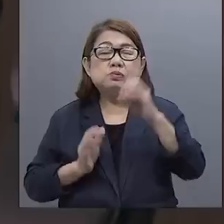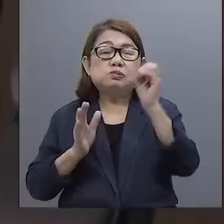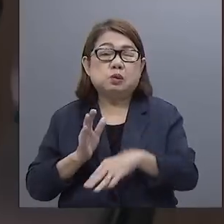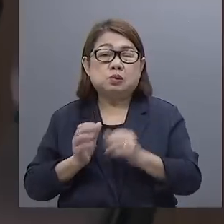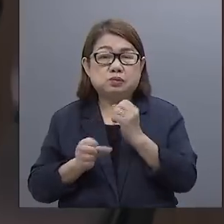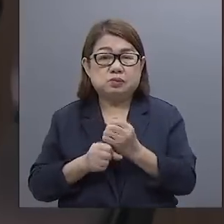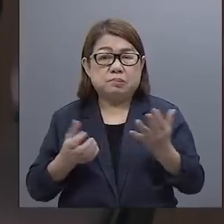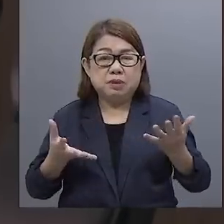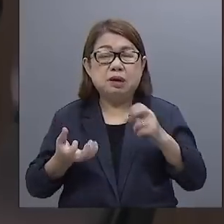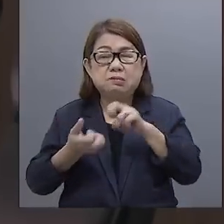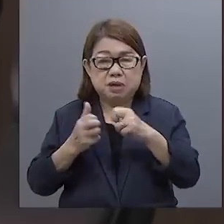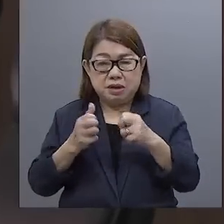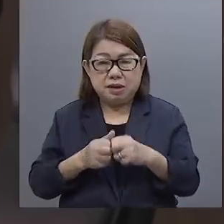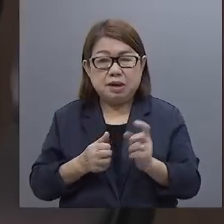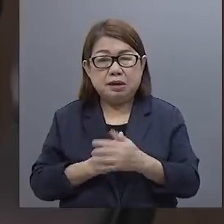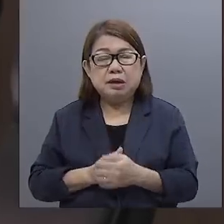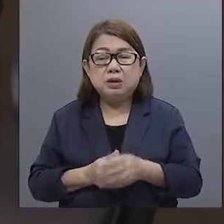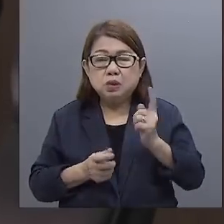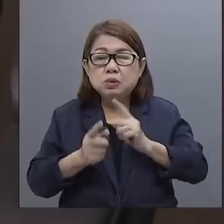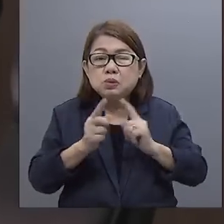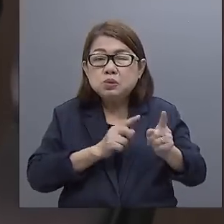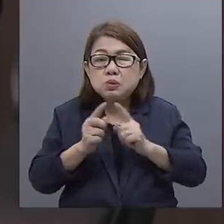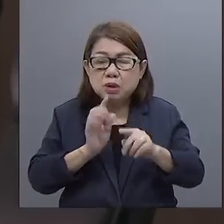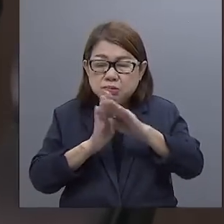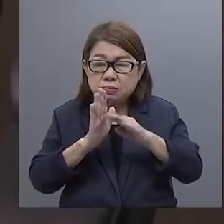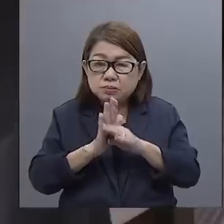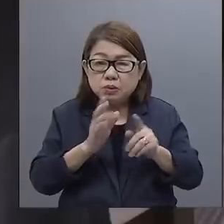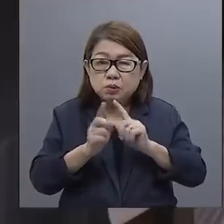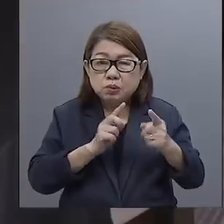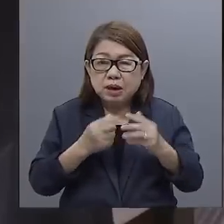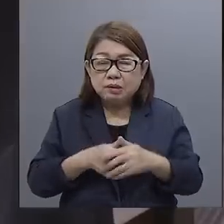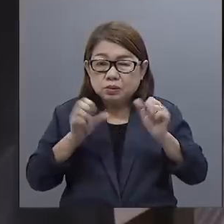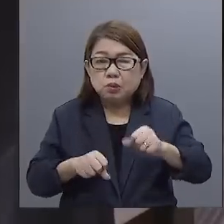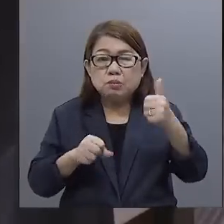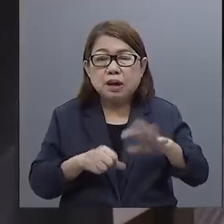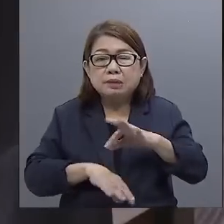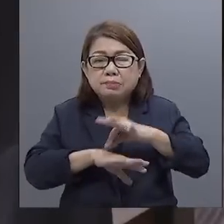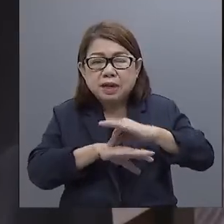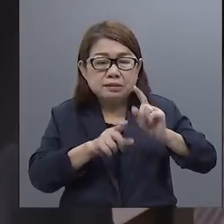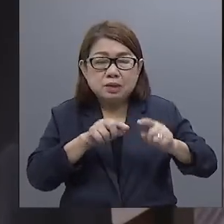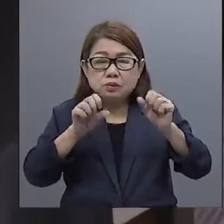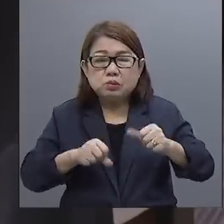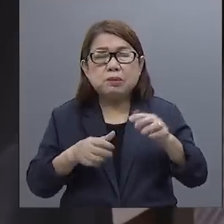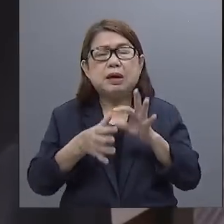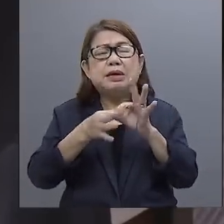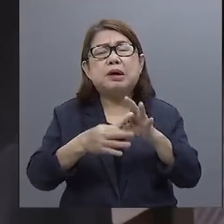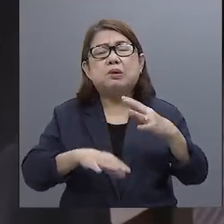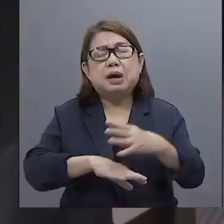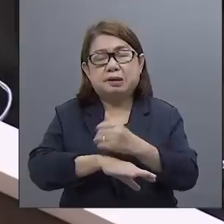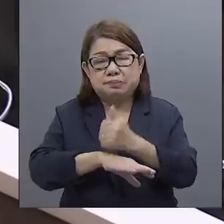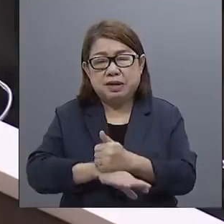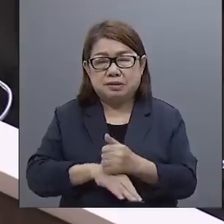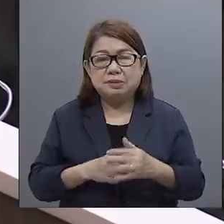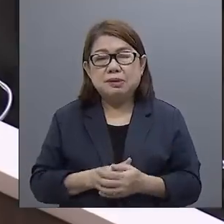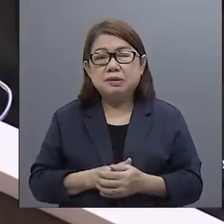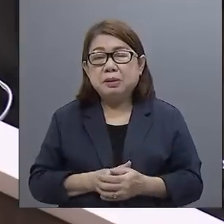านนี้สะเทือนไปถึงเงื่อนไขที่เจรจากันเฉพาะหน้าไม่ลงตัวซึ่งเป็นปัจจัยทางการเมืองล้วนๆอะไรก็เกิดขึ้น